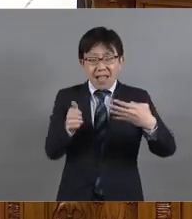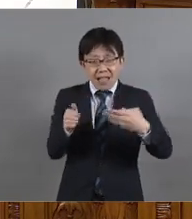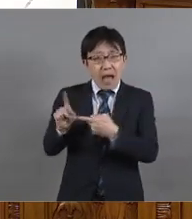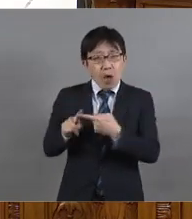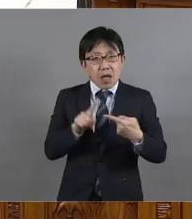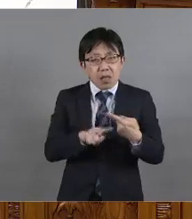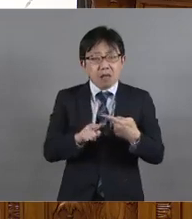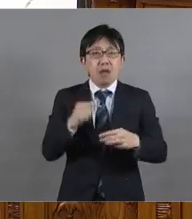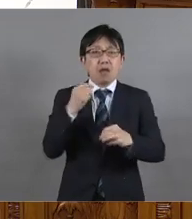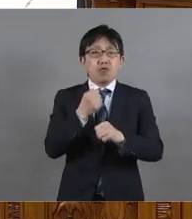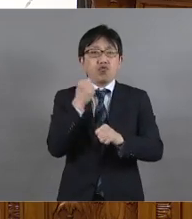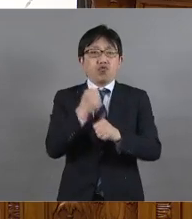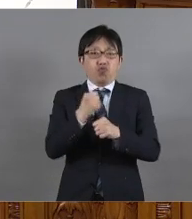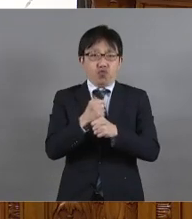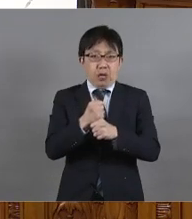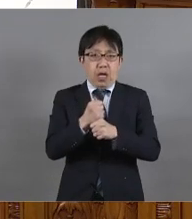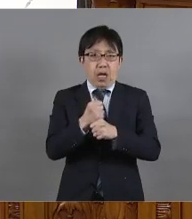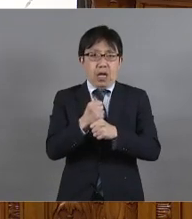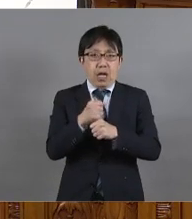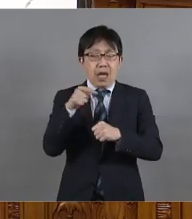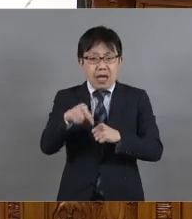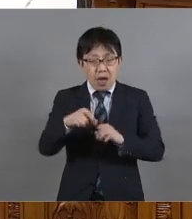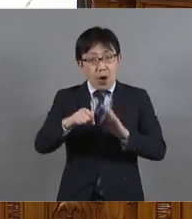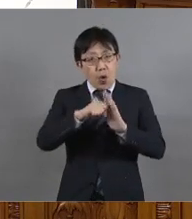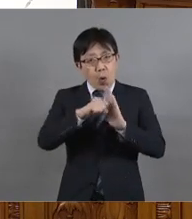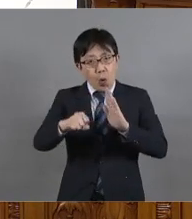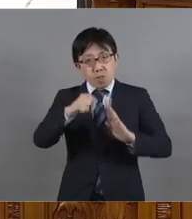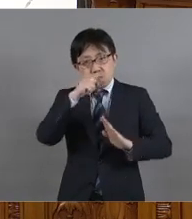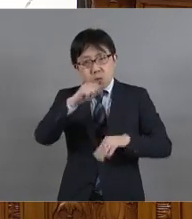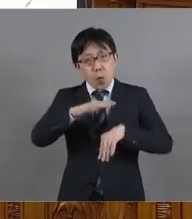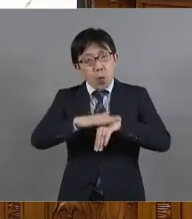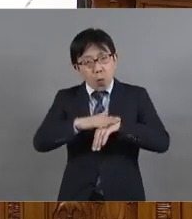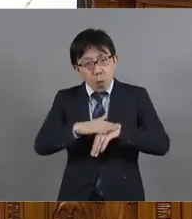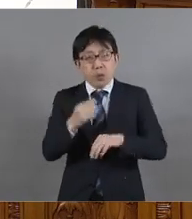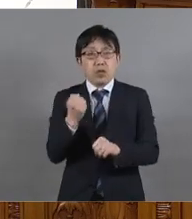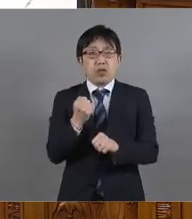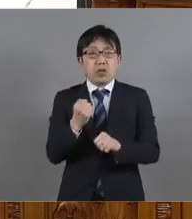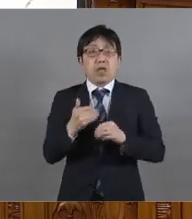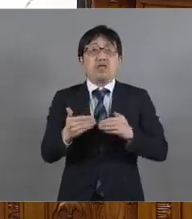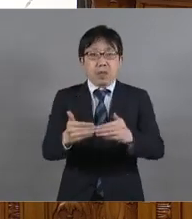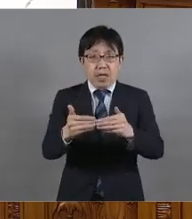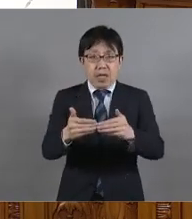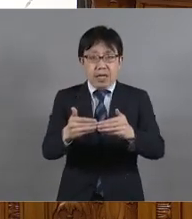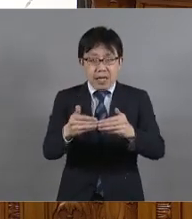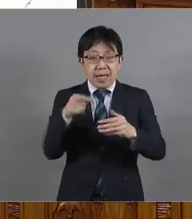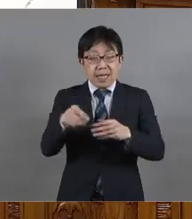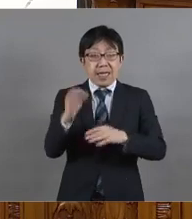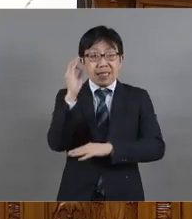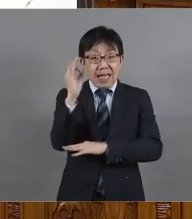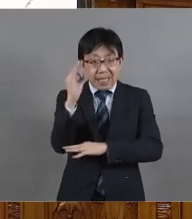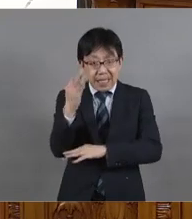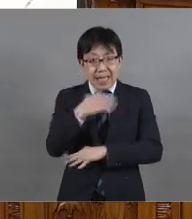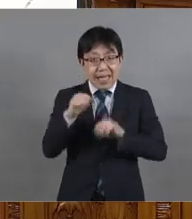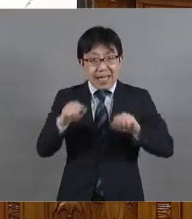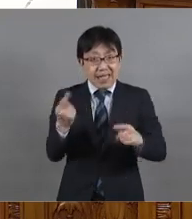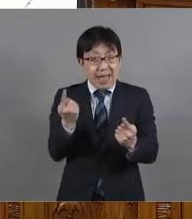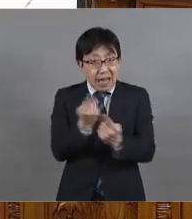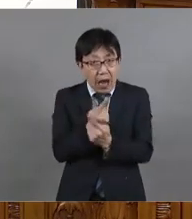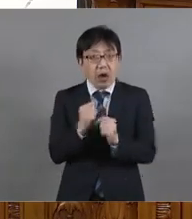により政策効果の高いさ1世の転換を徹底し財政健全化につなげてまいります